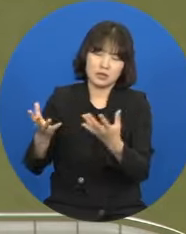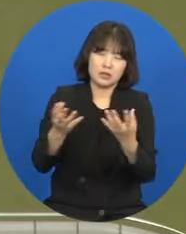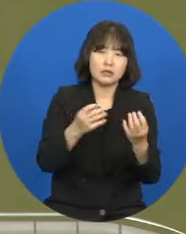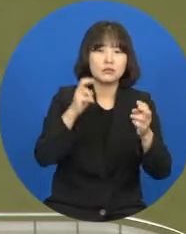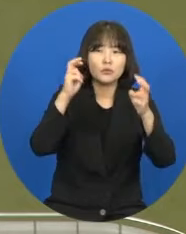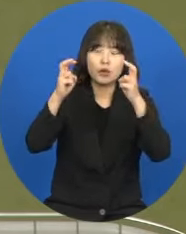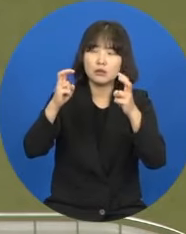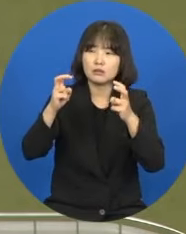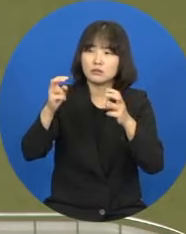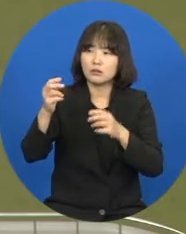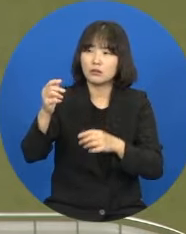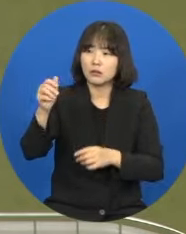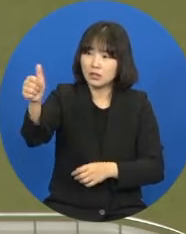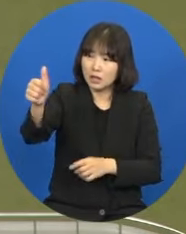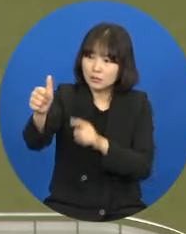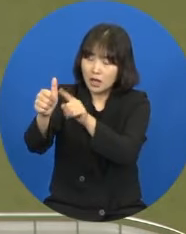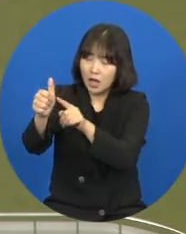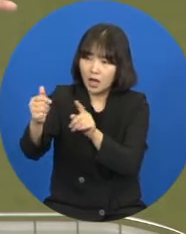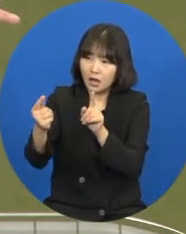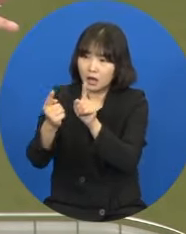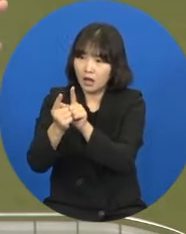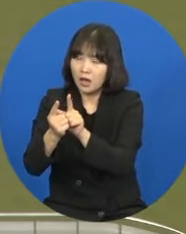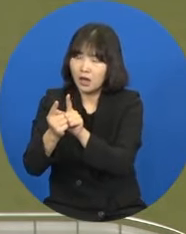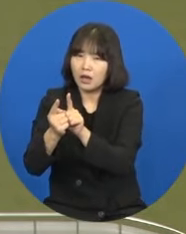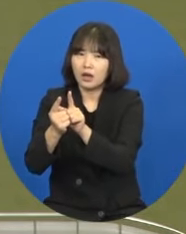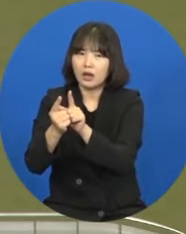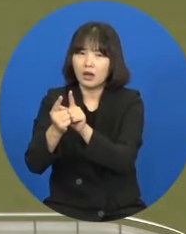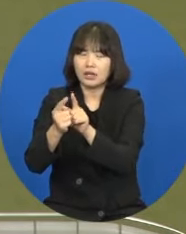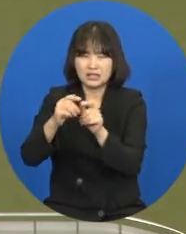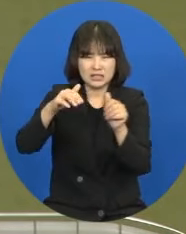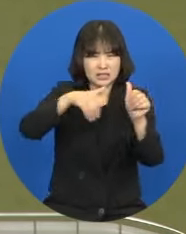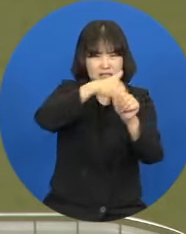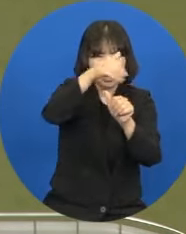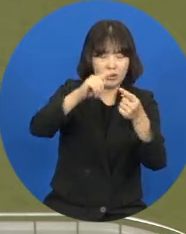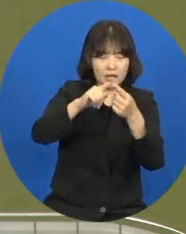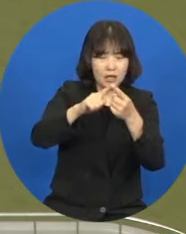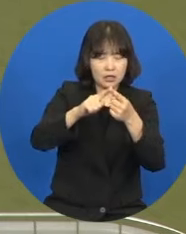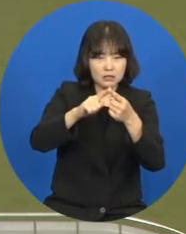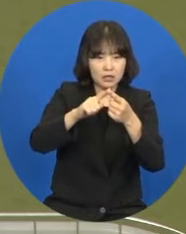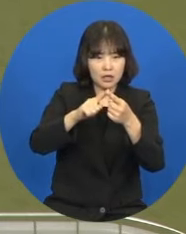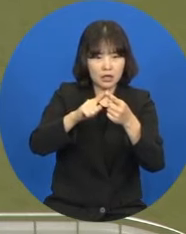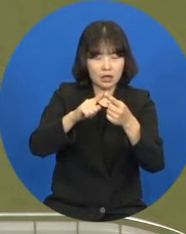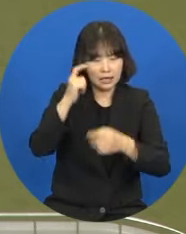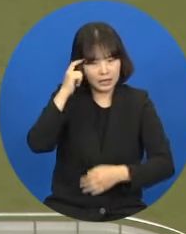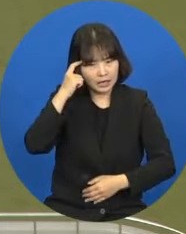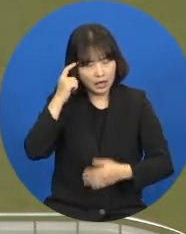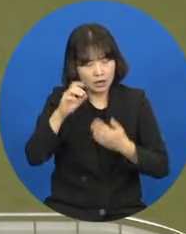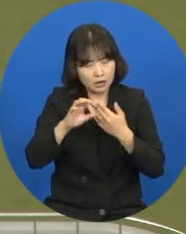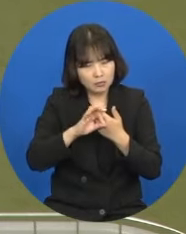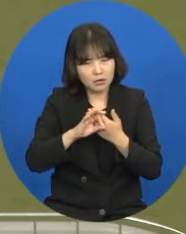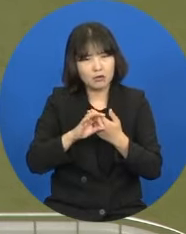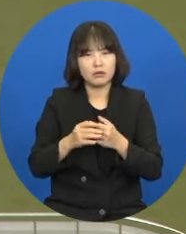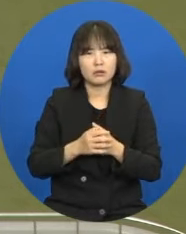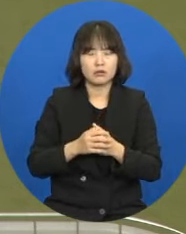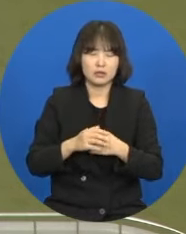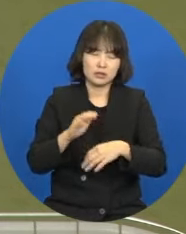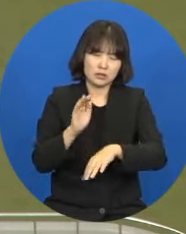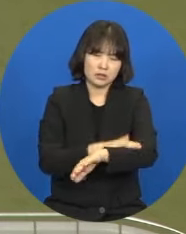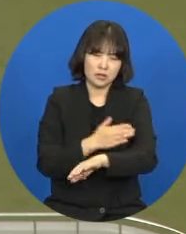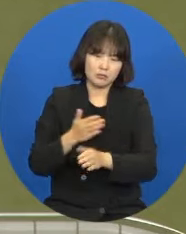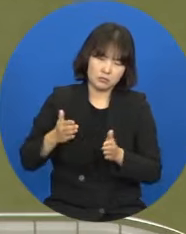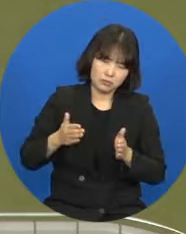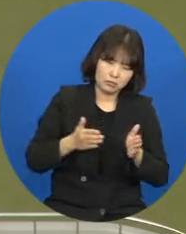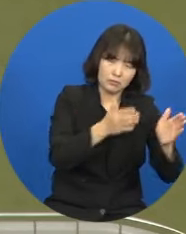중에서 여기서 우리가 만나서 여러분 상황을 가지고 해석하기 시작하면 그렇게 엉뚱한 방향으로 갈 수가 있는